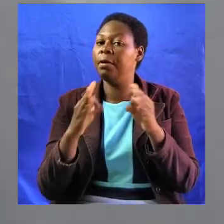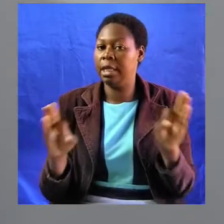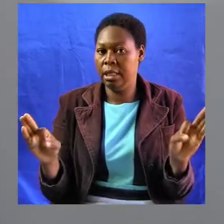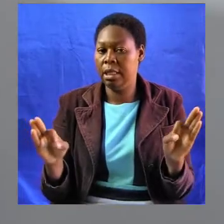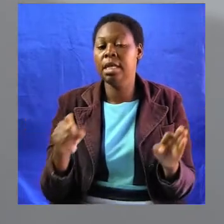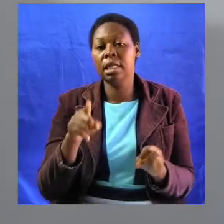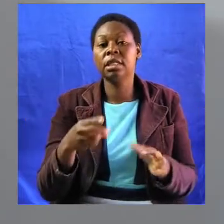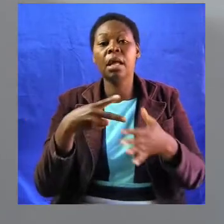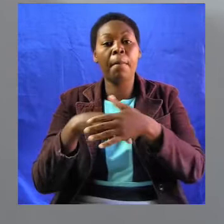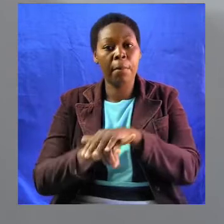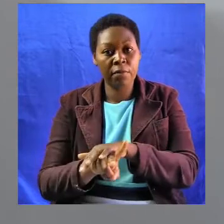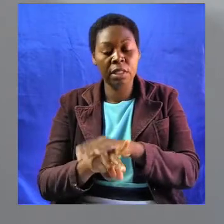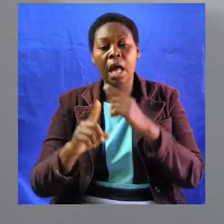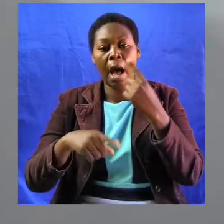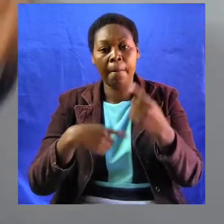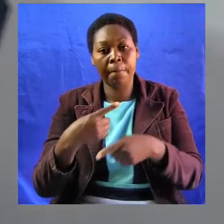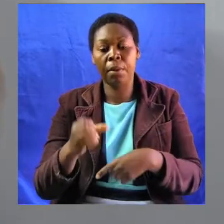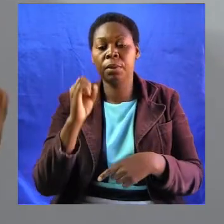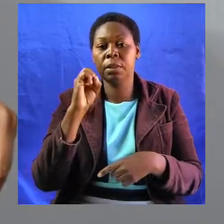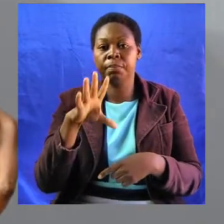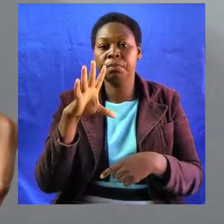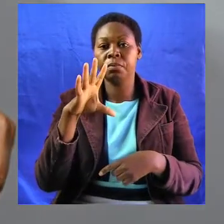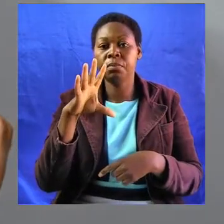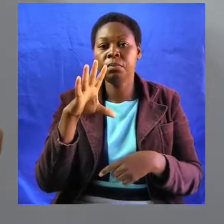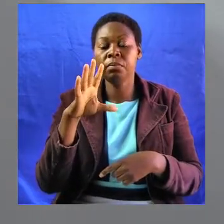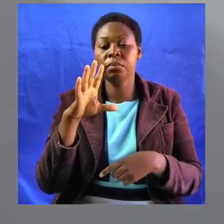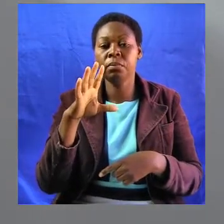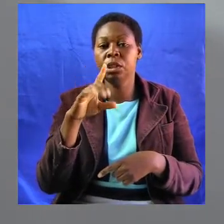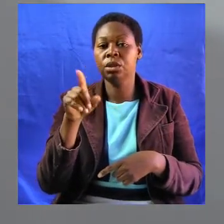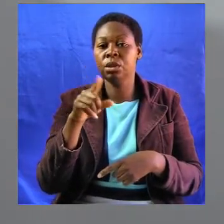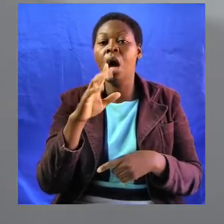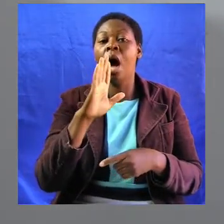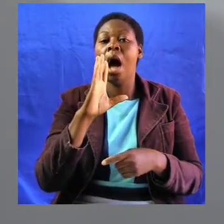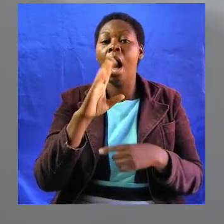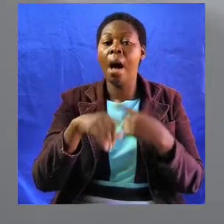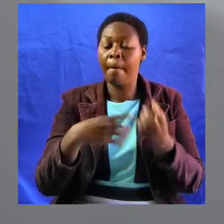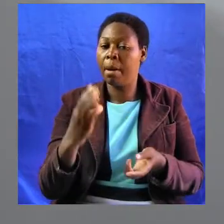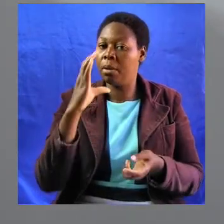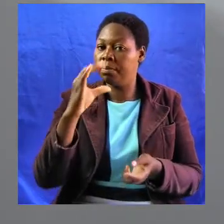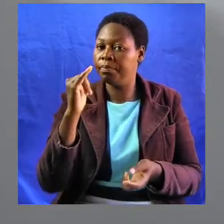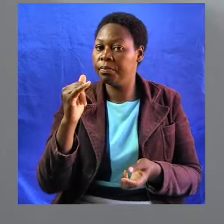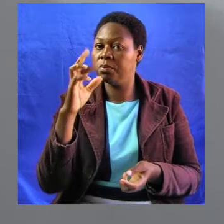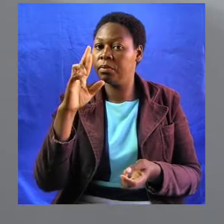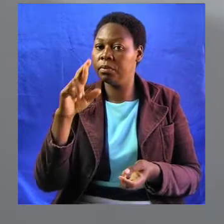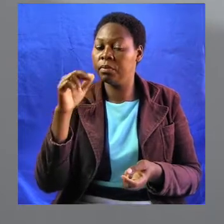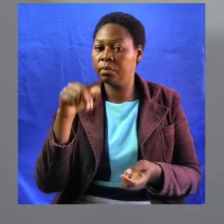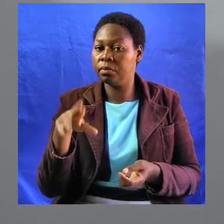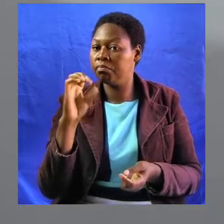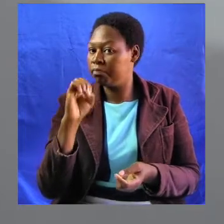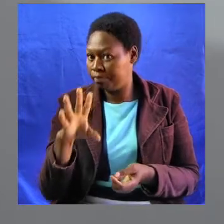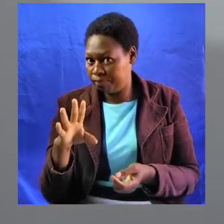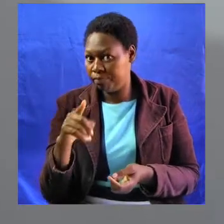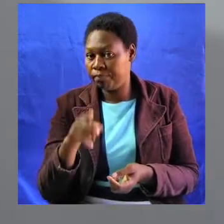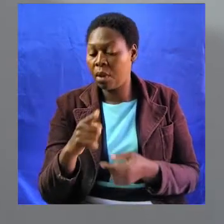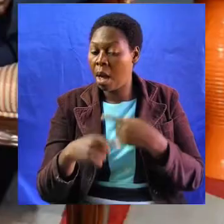chiya chaitaura about Cyrus. Chatadzokera kwachiri. Dariasu watinodzidza wenyaya Daniel ari mugomba